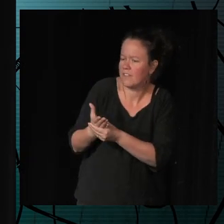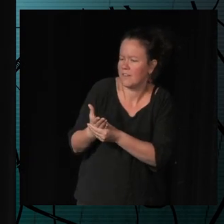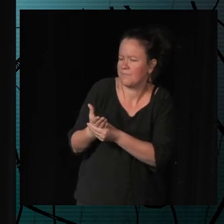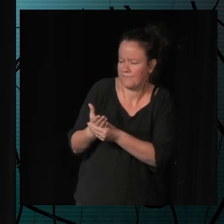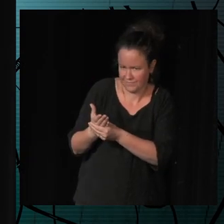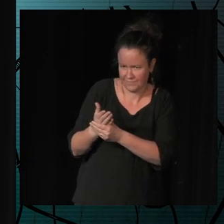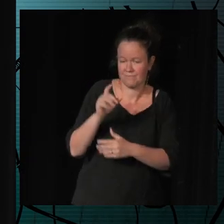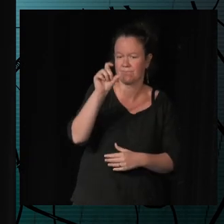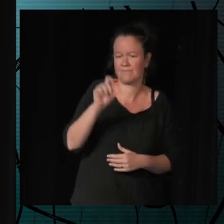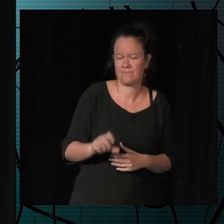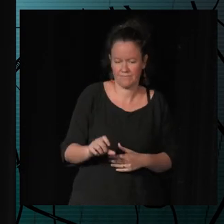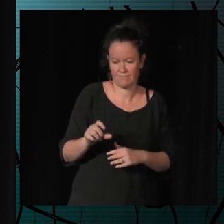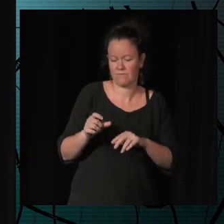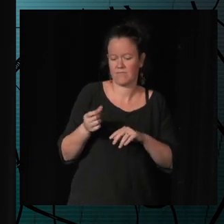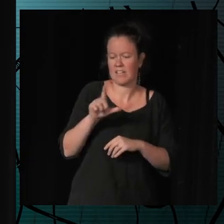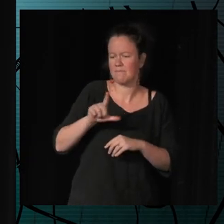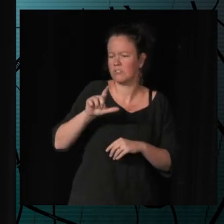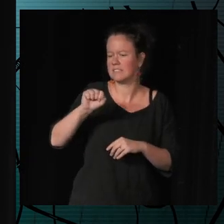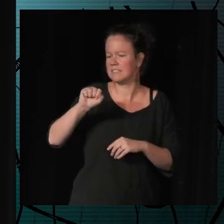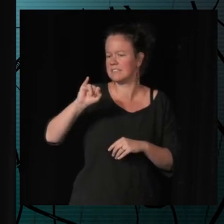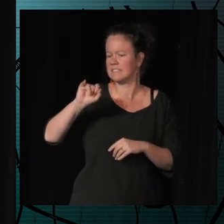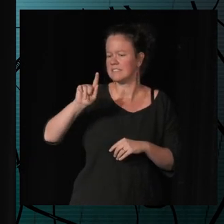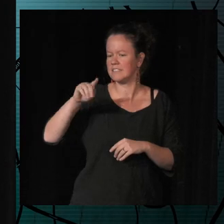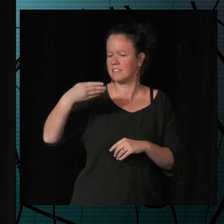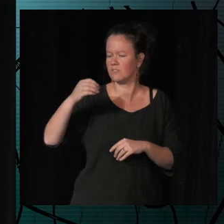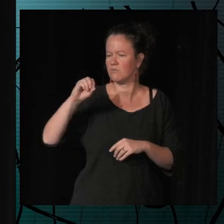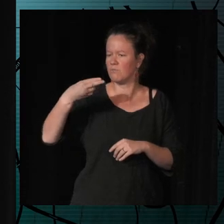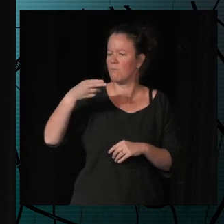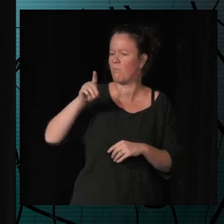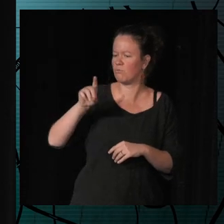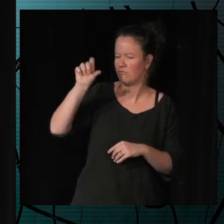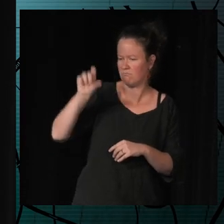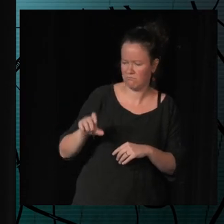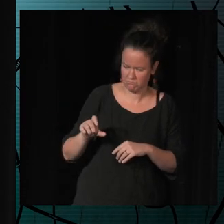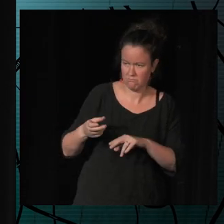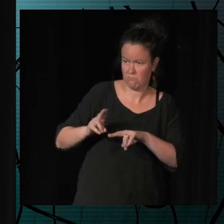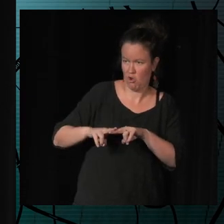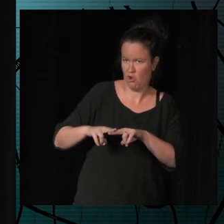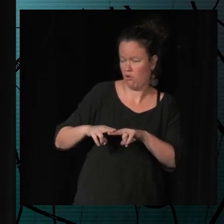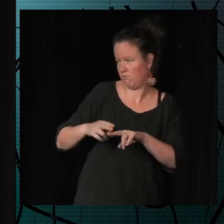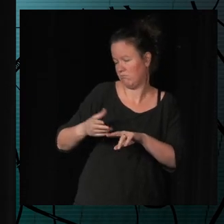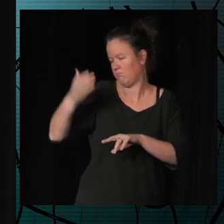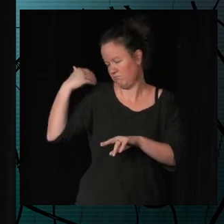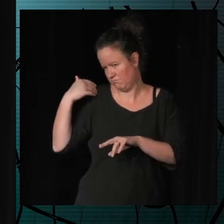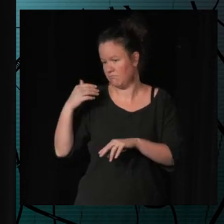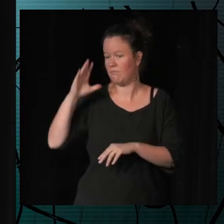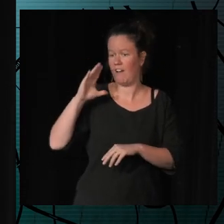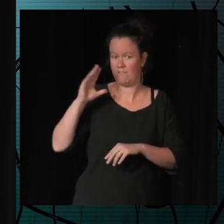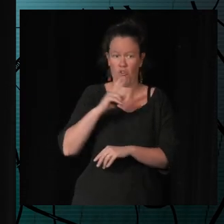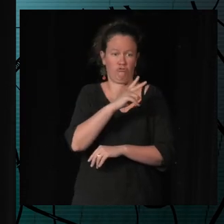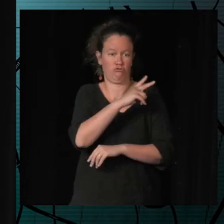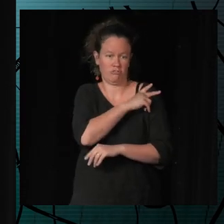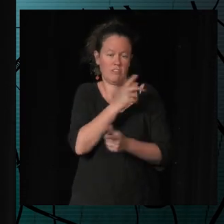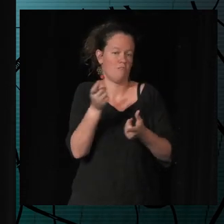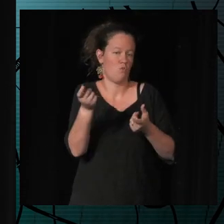sigm quelques mois avant sa mort en 2016 donc sigm qui est donc un un ancien puisquil est il est mort évidemment mais un grand chef opérateur